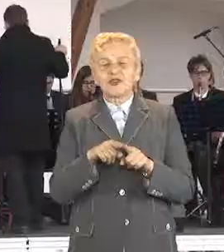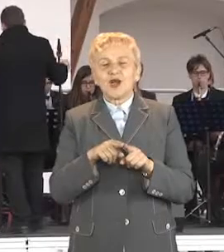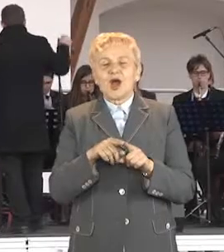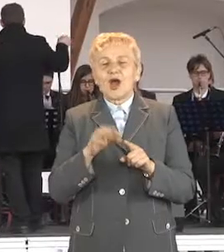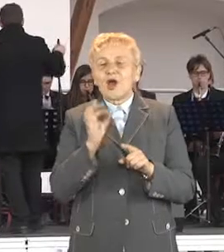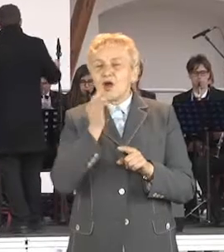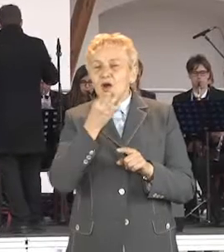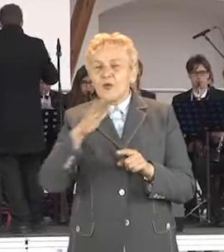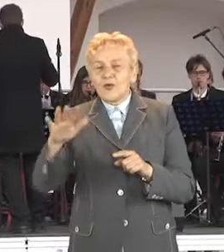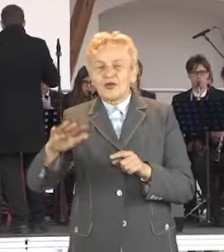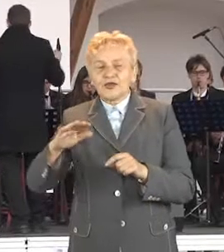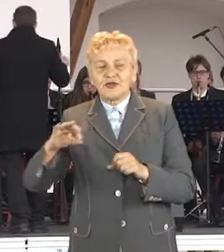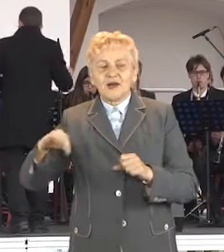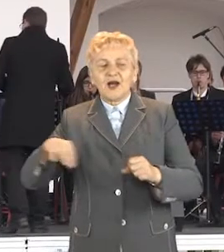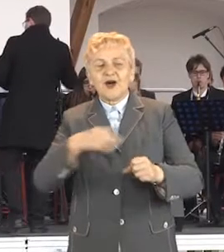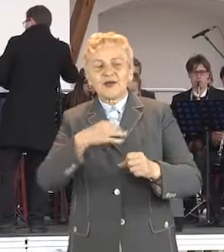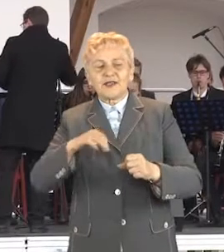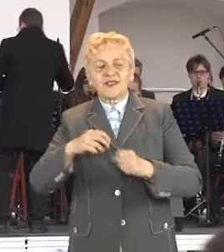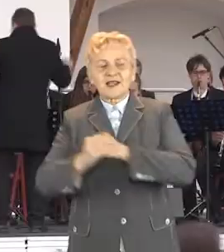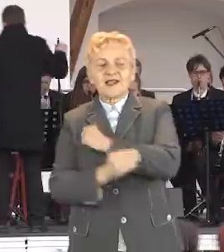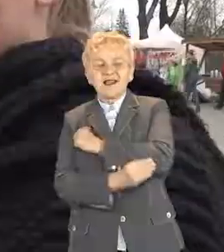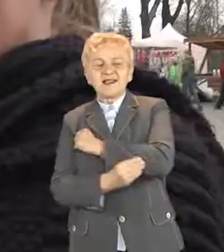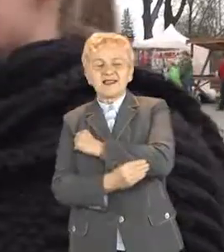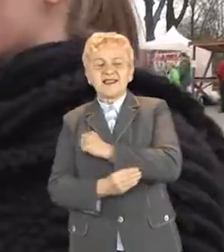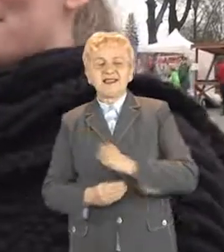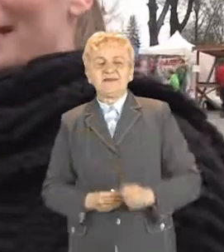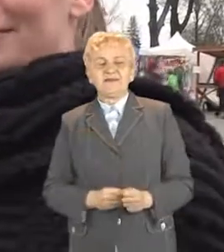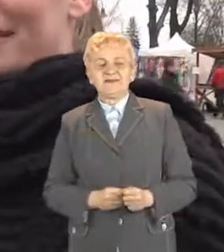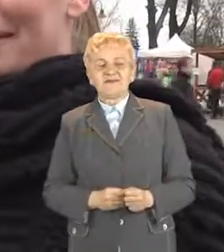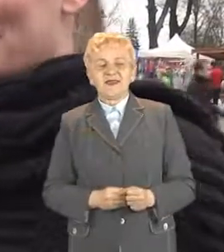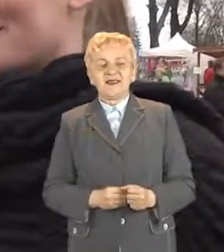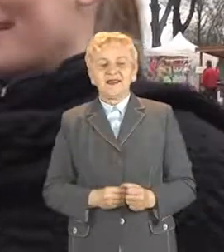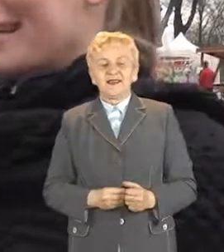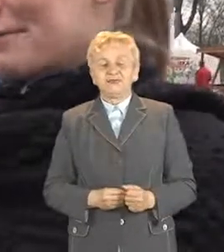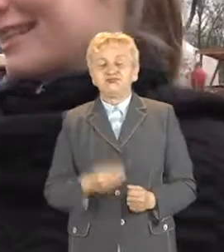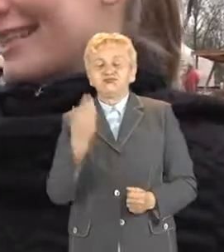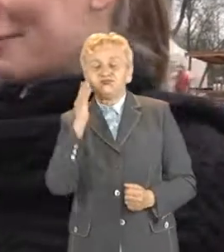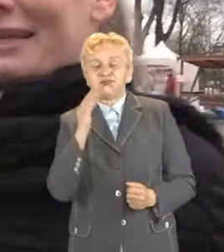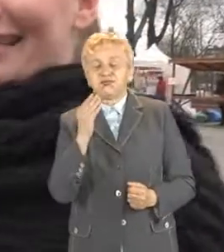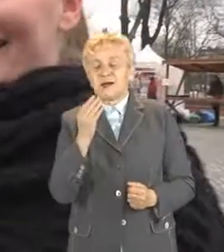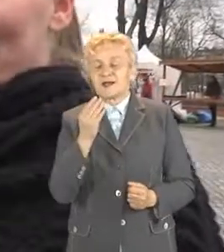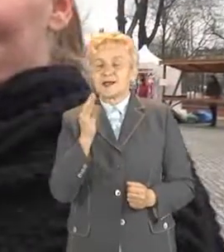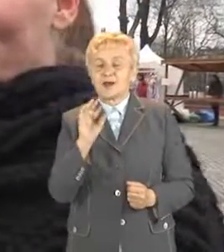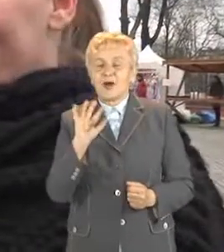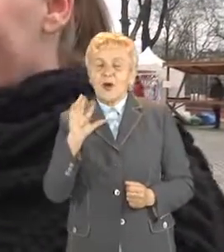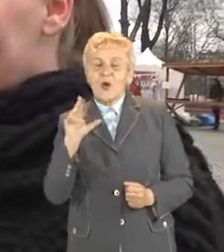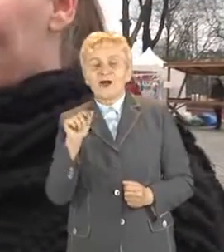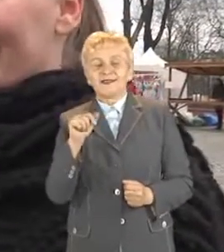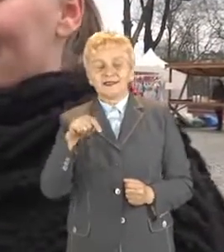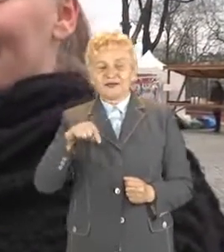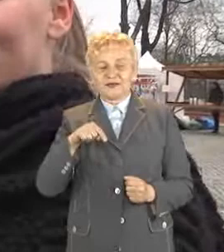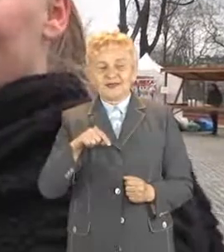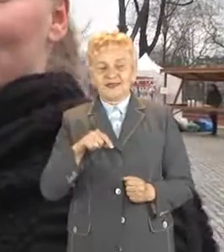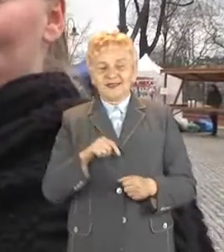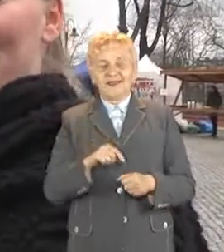wokalistką dawały piękny popis swoich możliwości. Jak się podoba tutaj to miejsce? Bardzo fajne, klimatyczne akurat takie pod